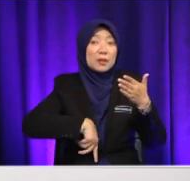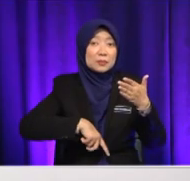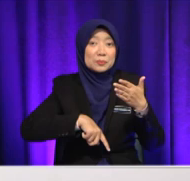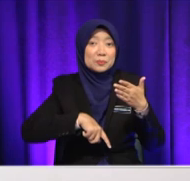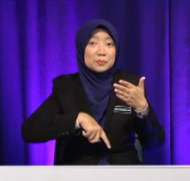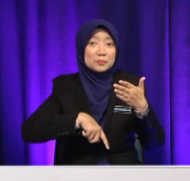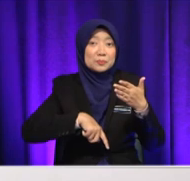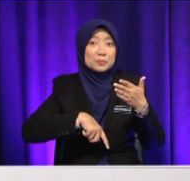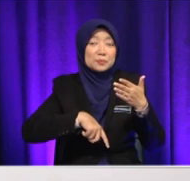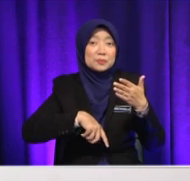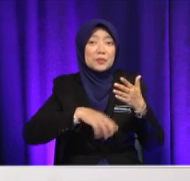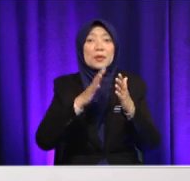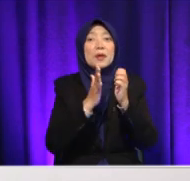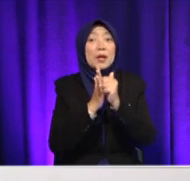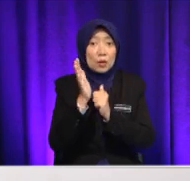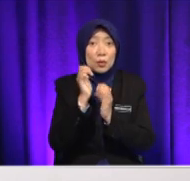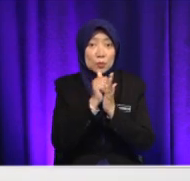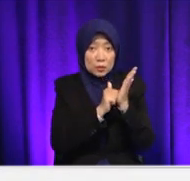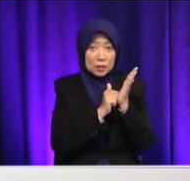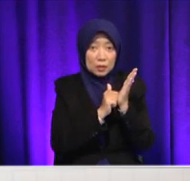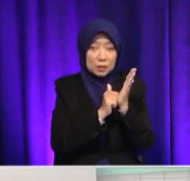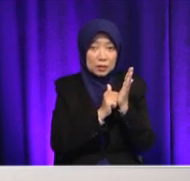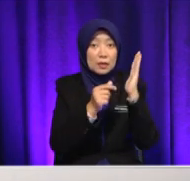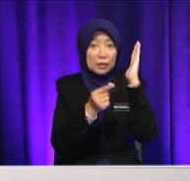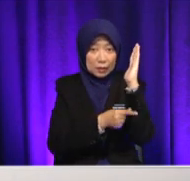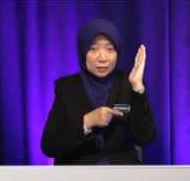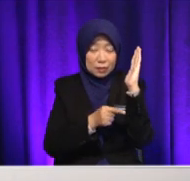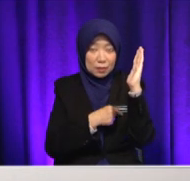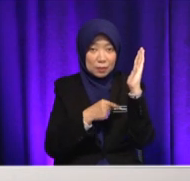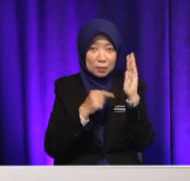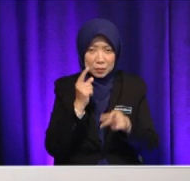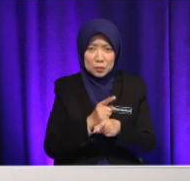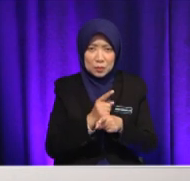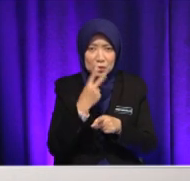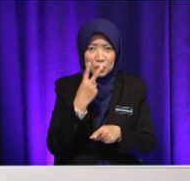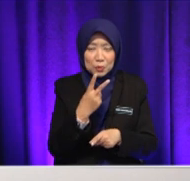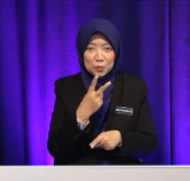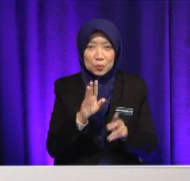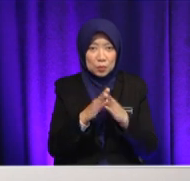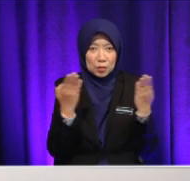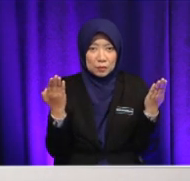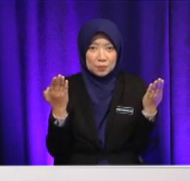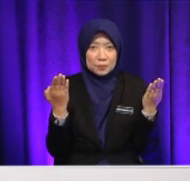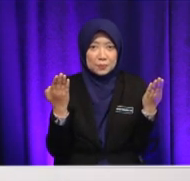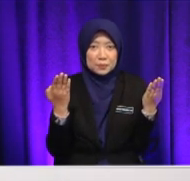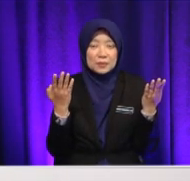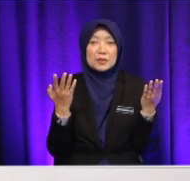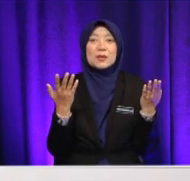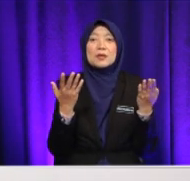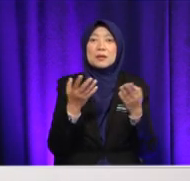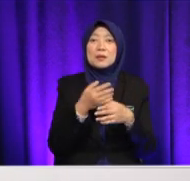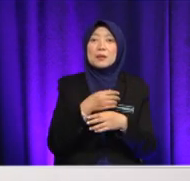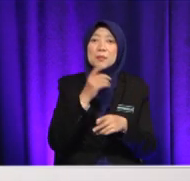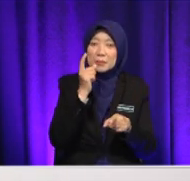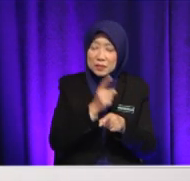teka. Ini adalah sarung tangan. Sarung tangan? Getah. Getah. Okey, betul tak apa yang saya buka? Okey, saya buka. Okey, kita buka. Okey, itu tepat